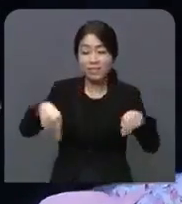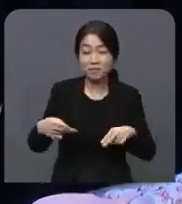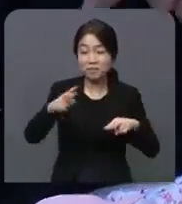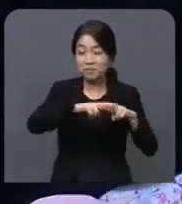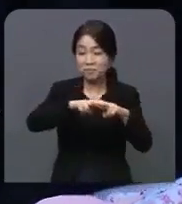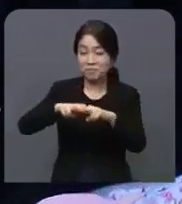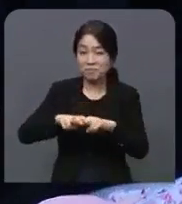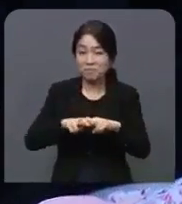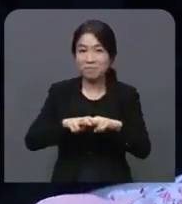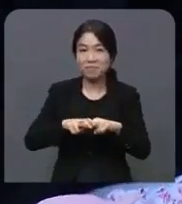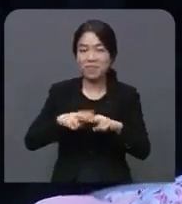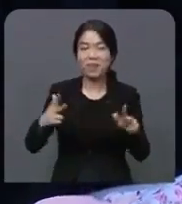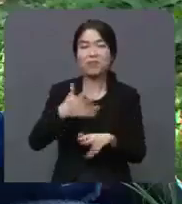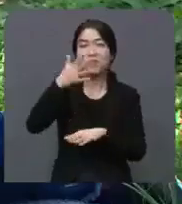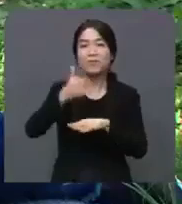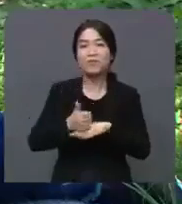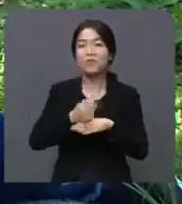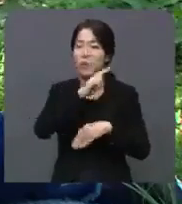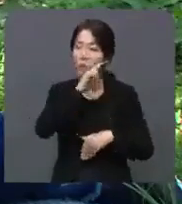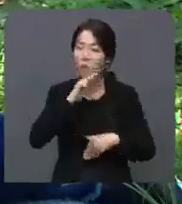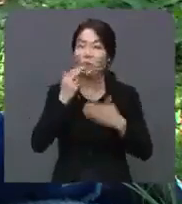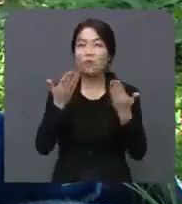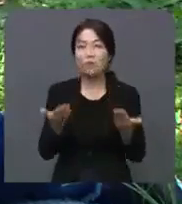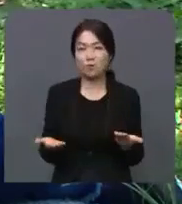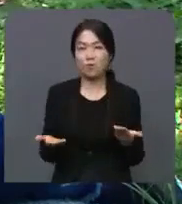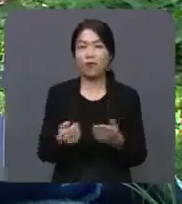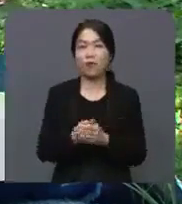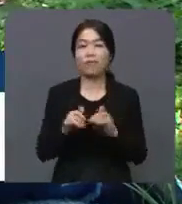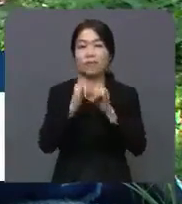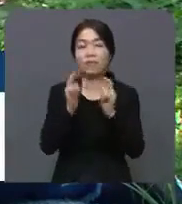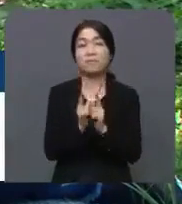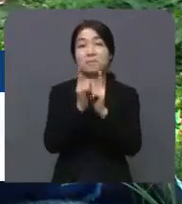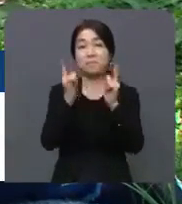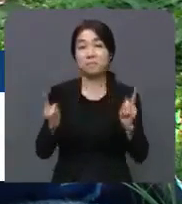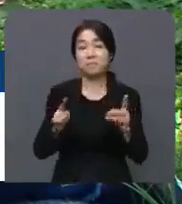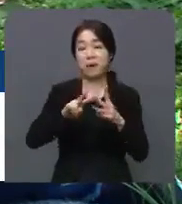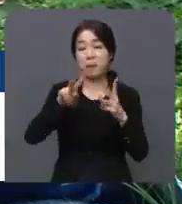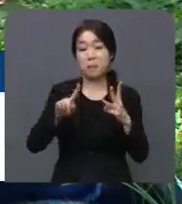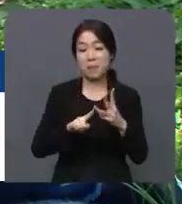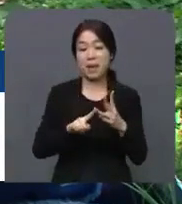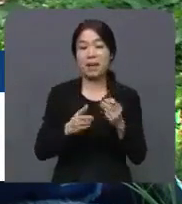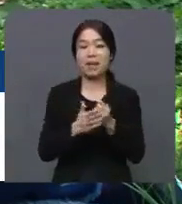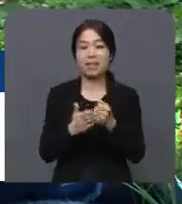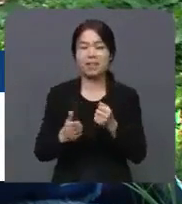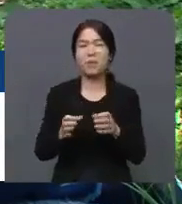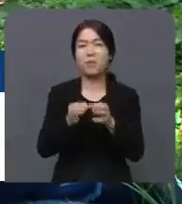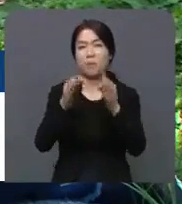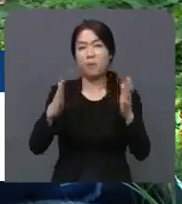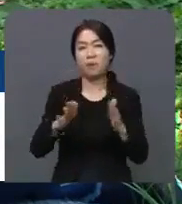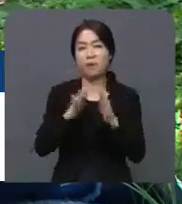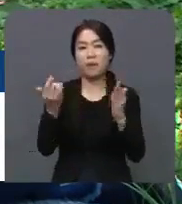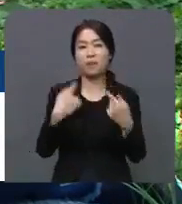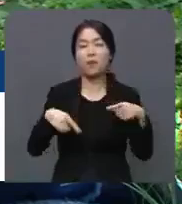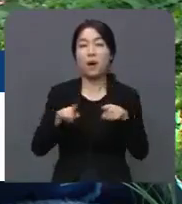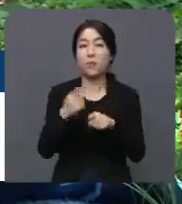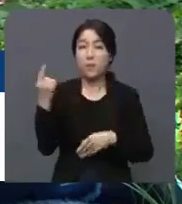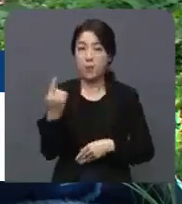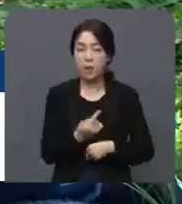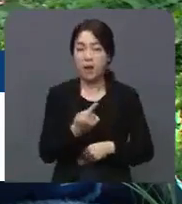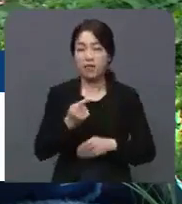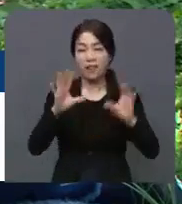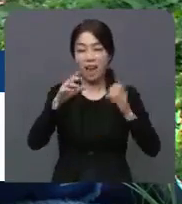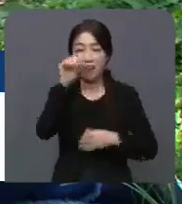주말의 여유를 만끽해봅니다. 사회적 거리두기가 1단계로 완화되어서 모처럼 가족들과 함께 나와서 아이도